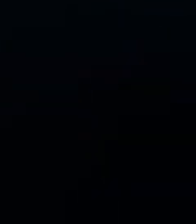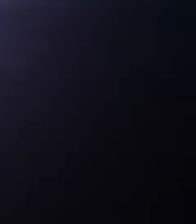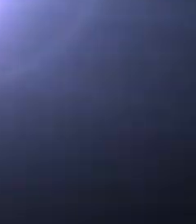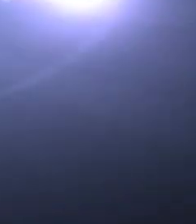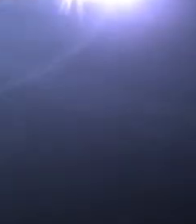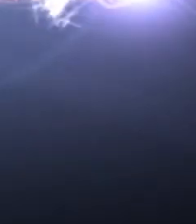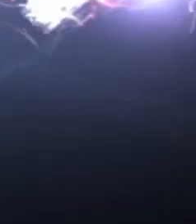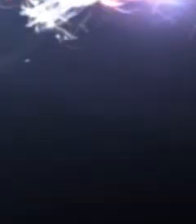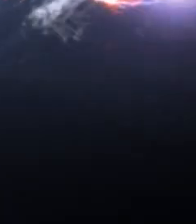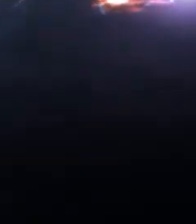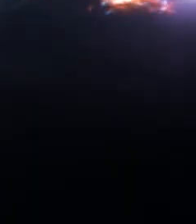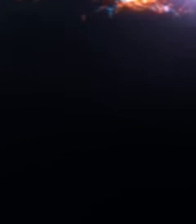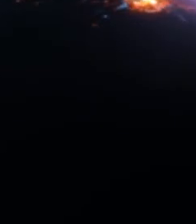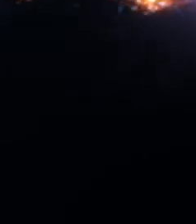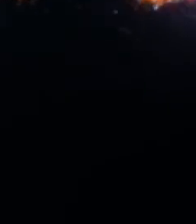nae